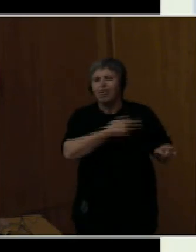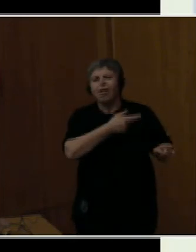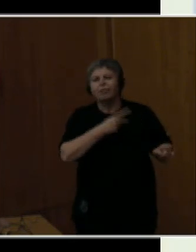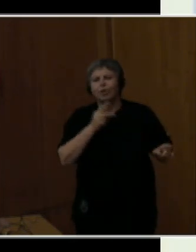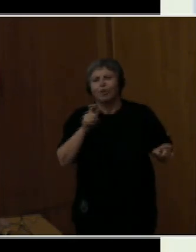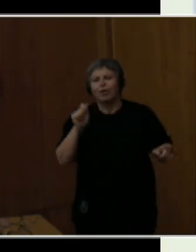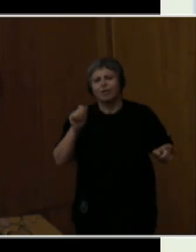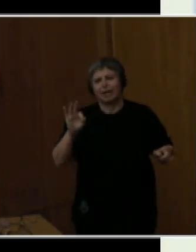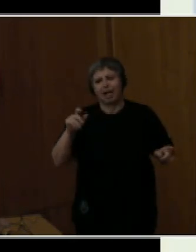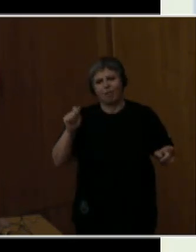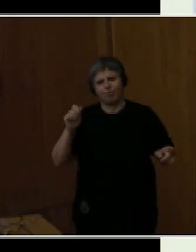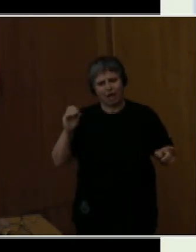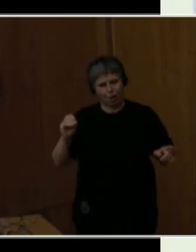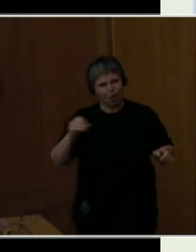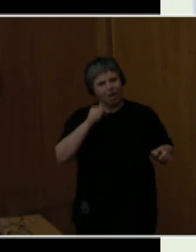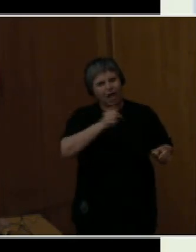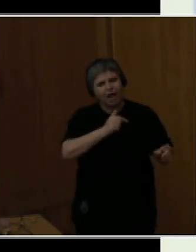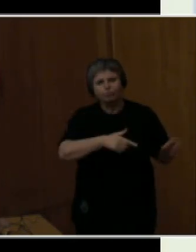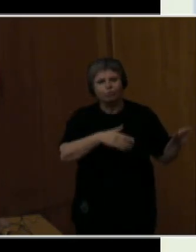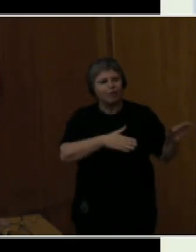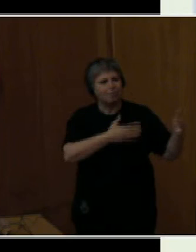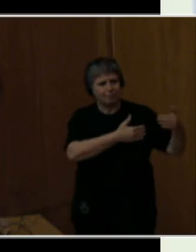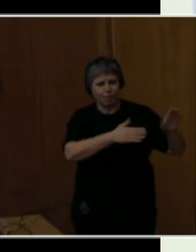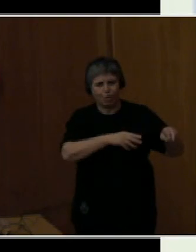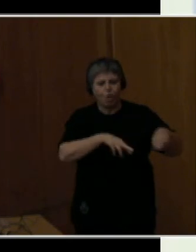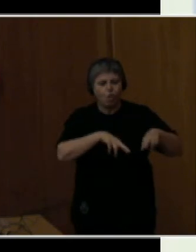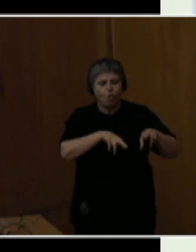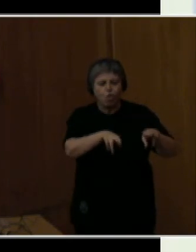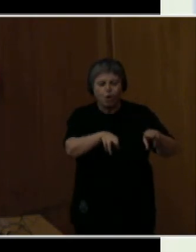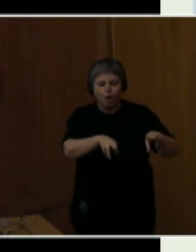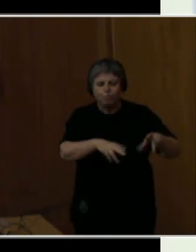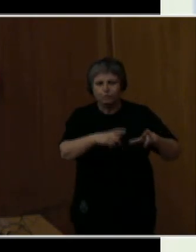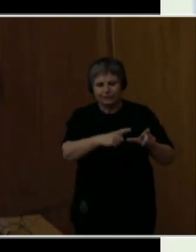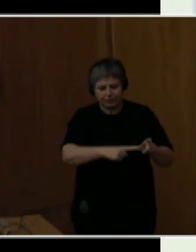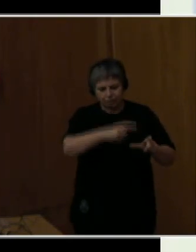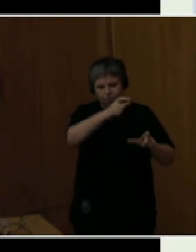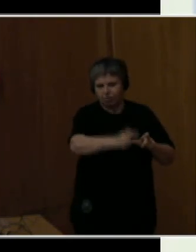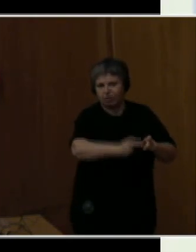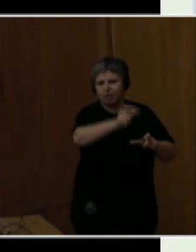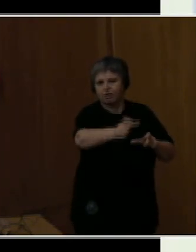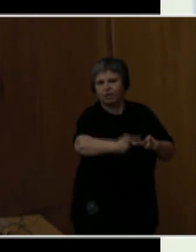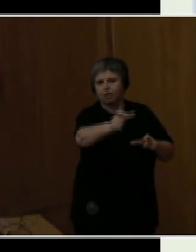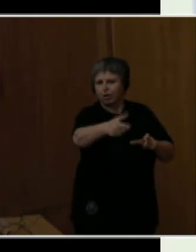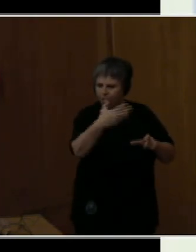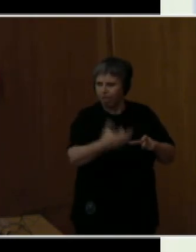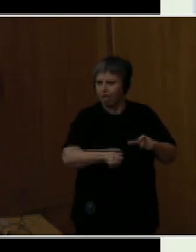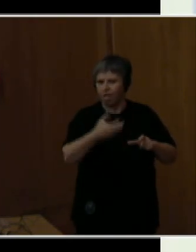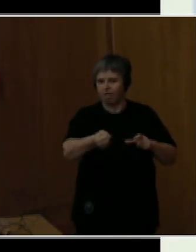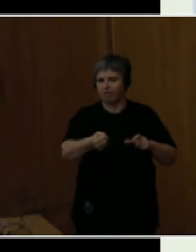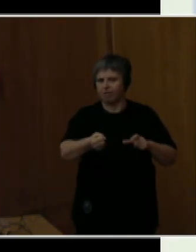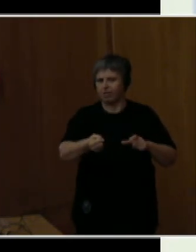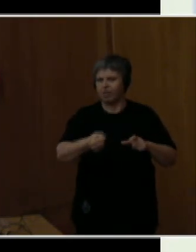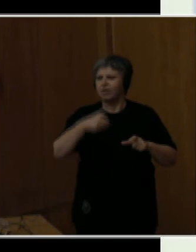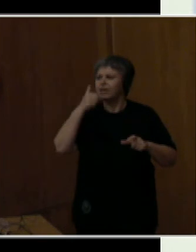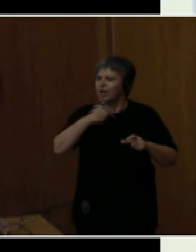ένα σχεδόν οικοδομικό τετράγωνο στις αστικές περιοχές. Υπάρχει το fiber to the building, το B. Και